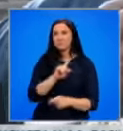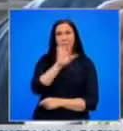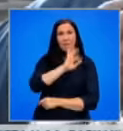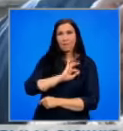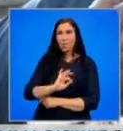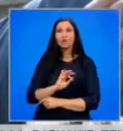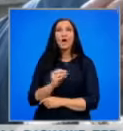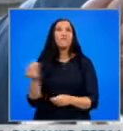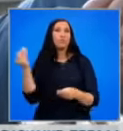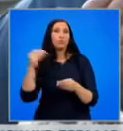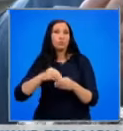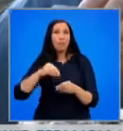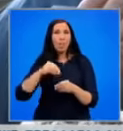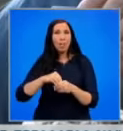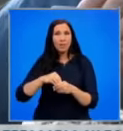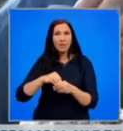получават допълнителни